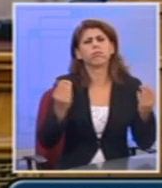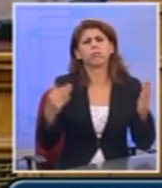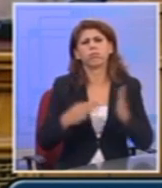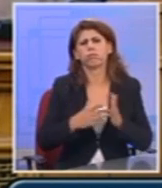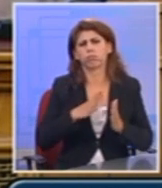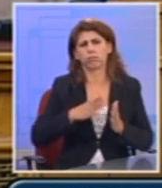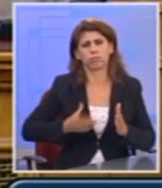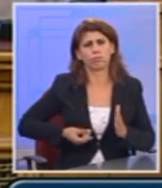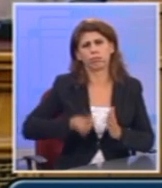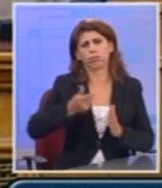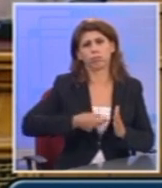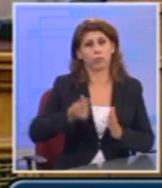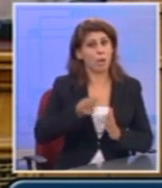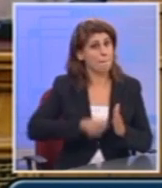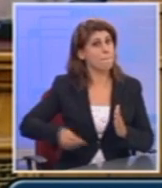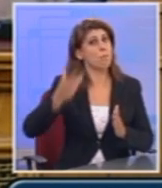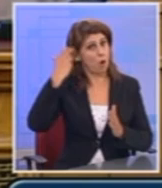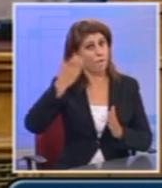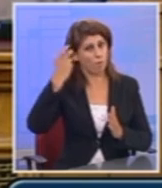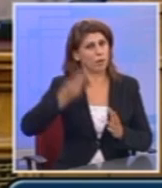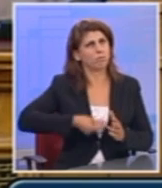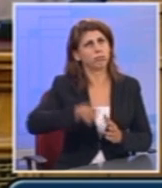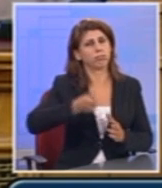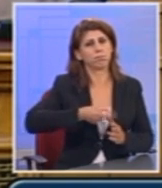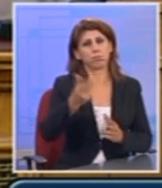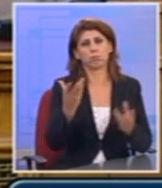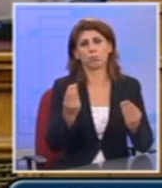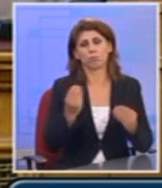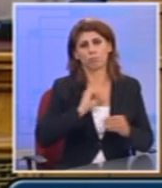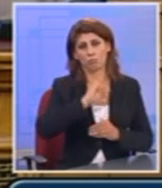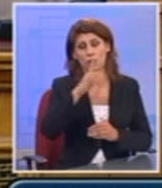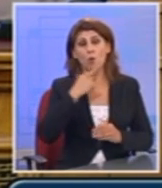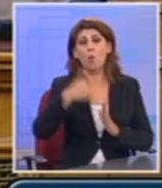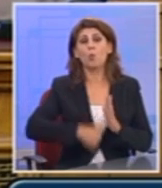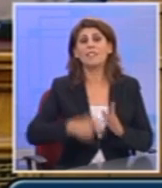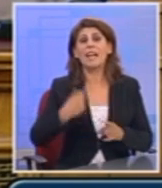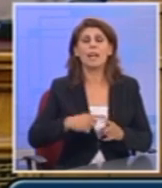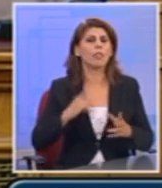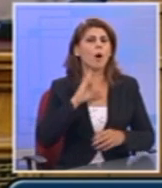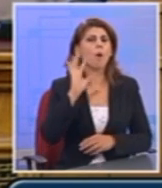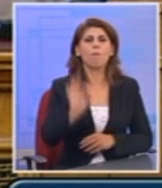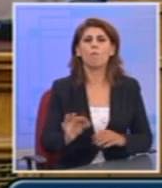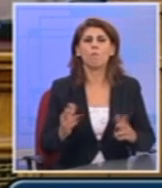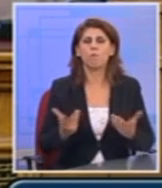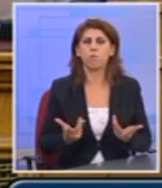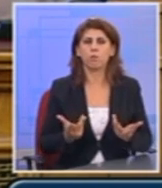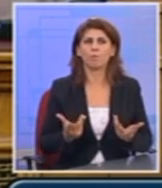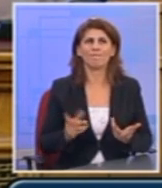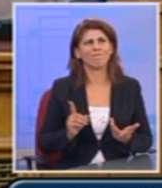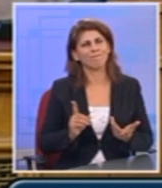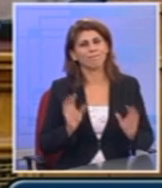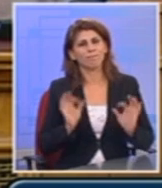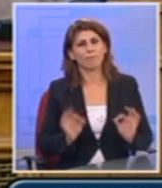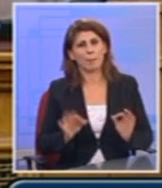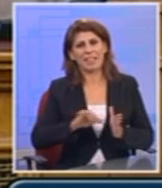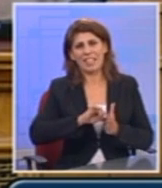τωνε πλέον καταρτισμένων ας πούμε στην ουσία η ελλάδα οδηγείται σε μία αν όχι τυπική